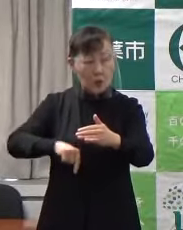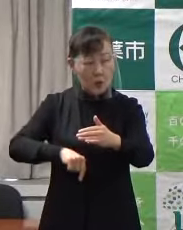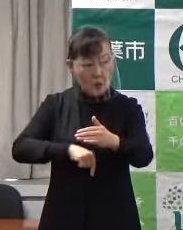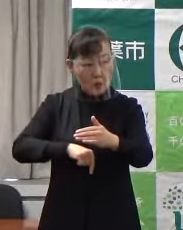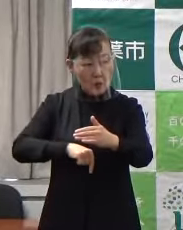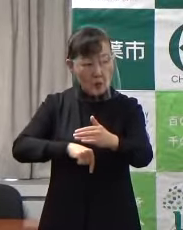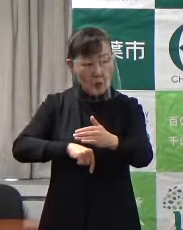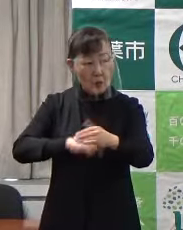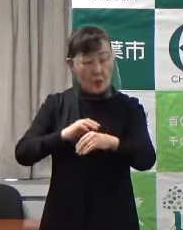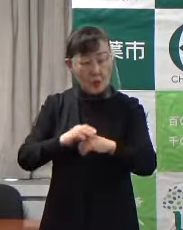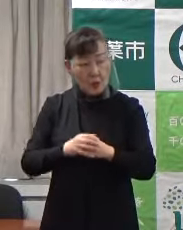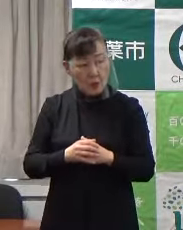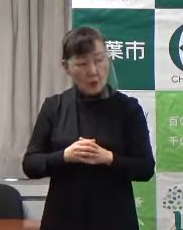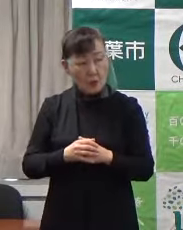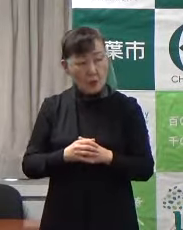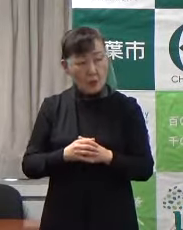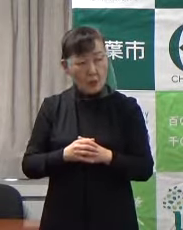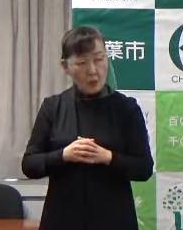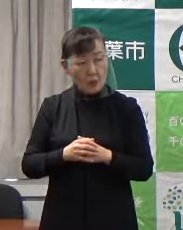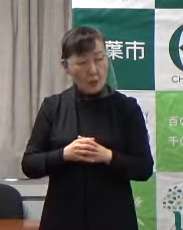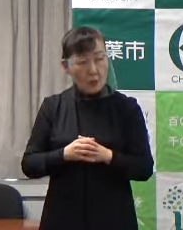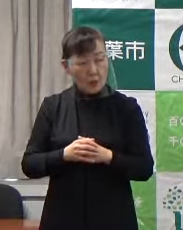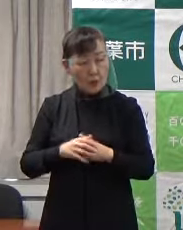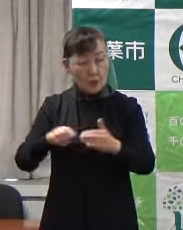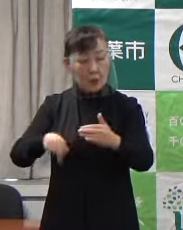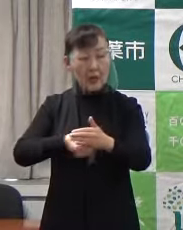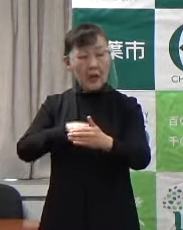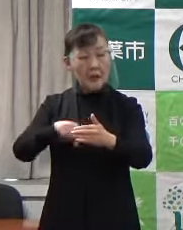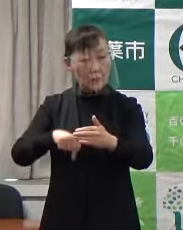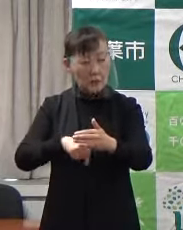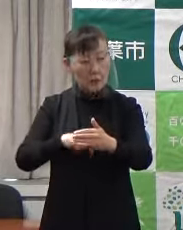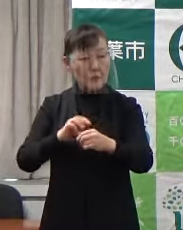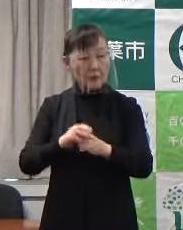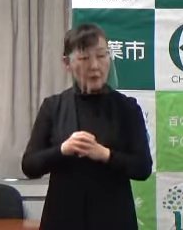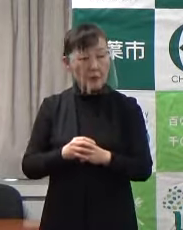もらう、中村スマートメーター点検についての領土省に書かれた内容と、